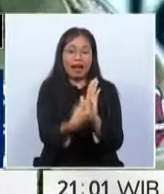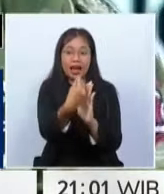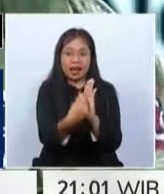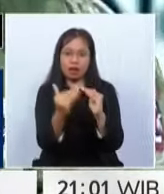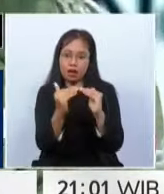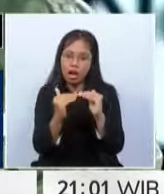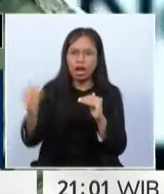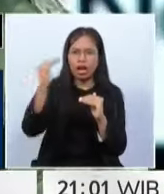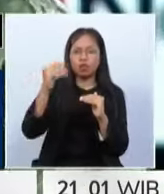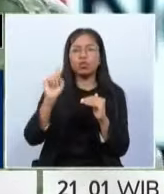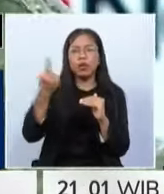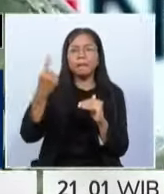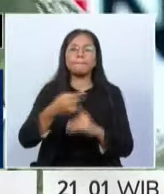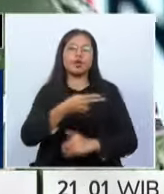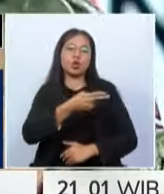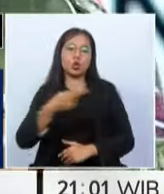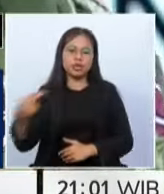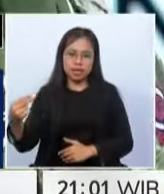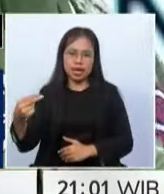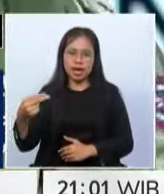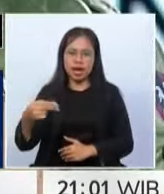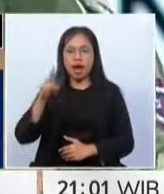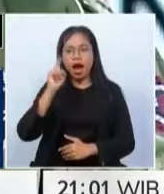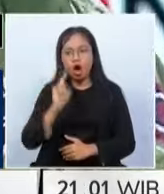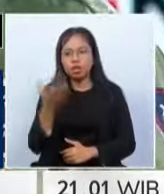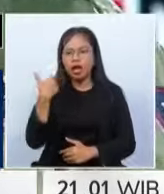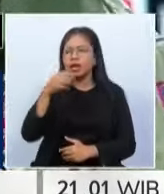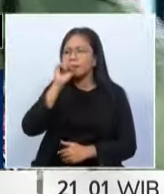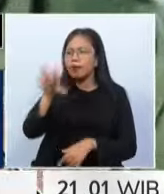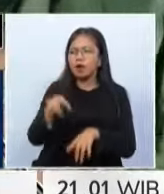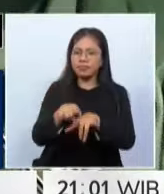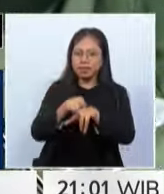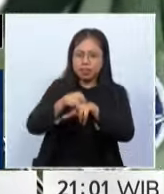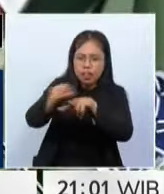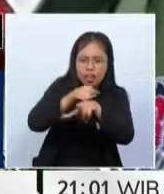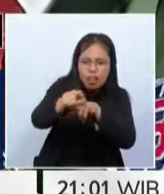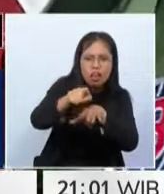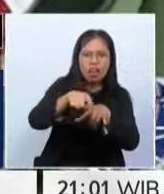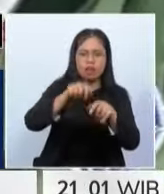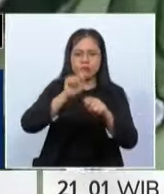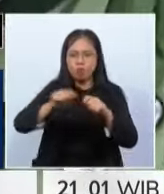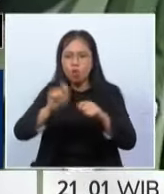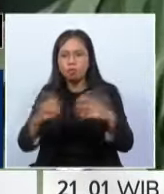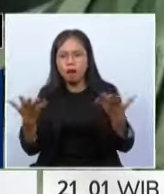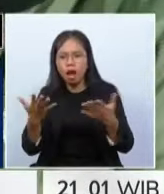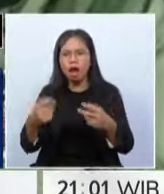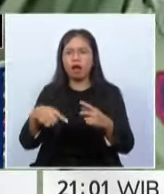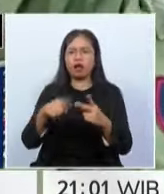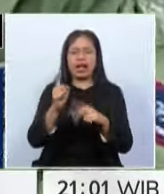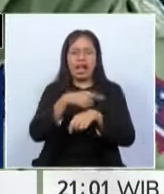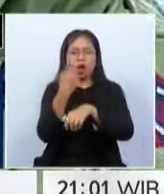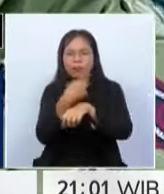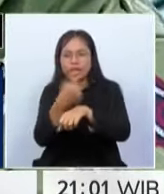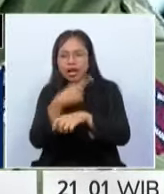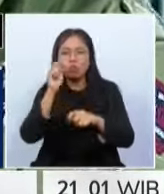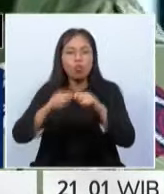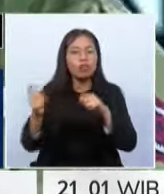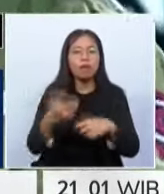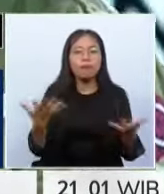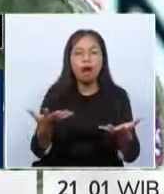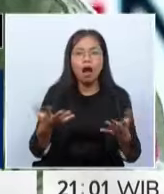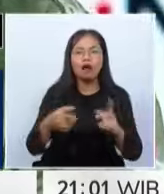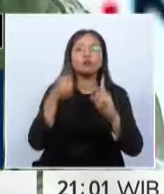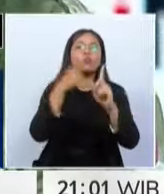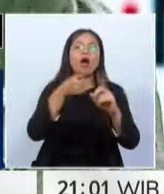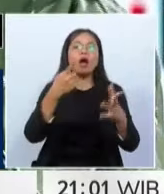prioritas bahkan saya sebut tadi tank dibuat di mana Heli fregat siber dibuat di mana agar kita bisa konsisten dalam